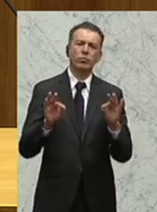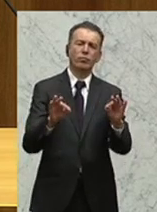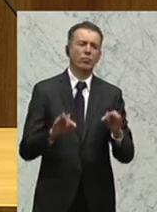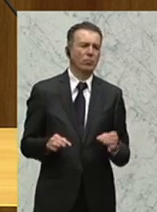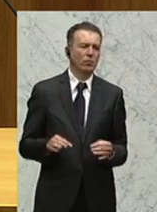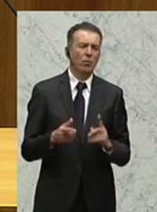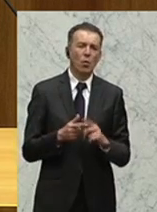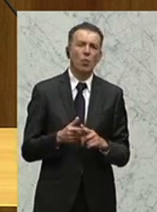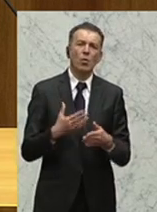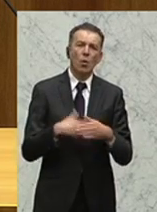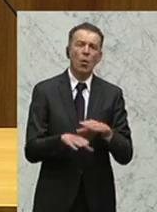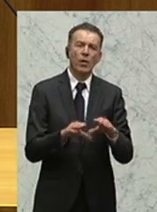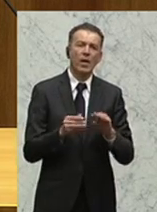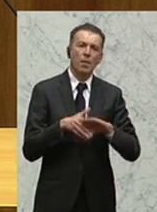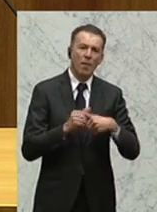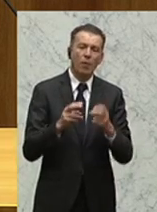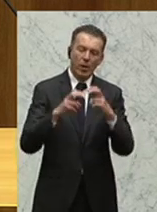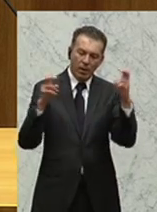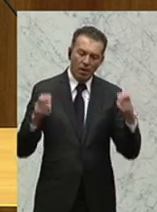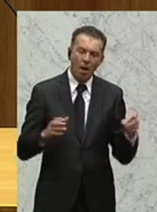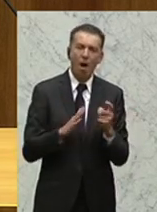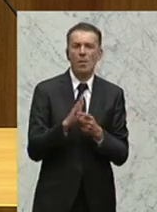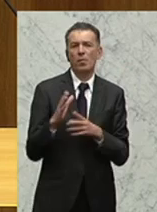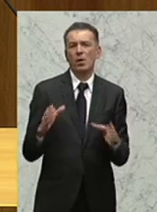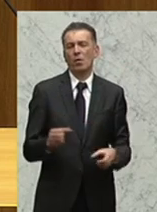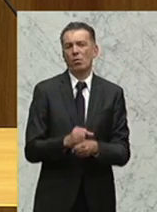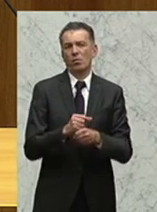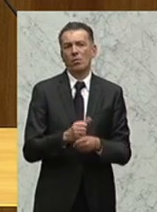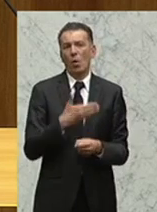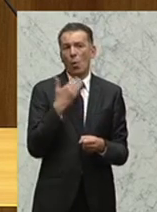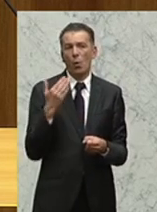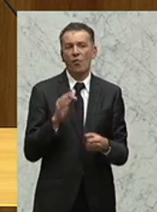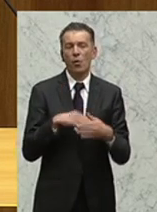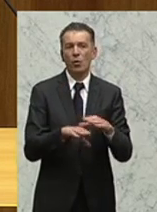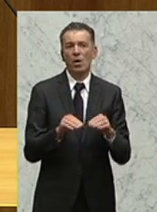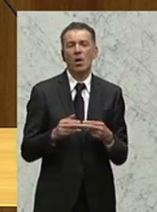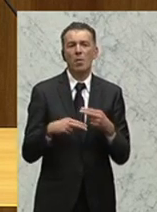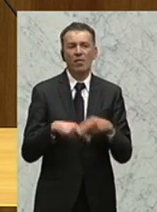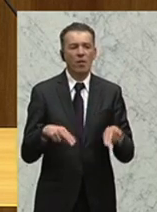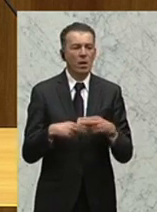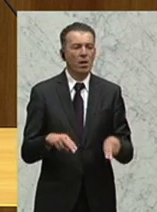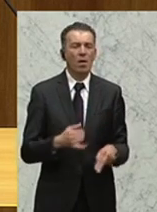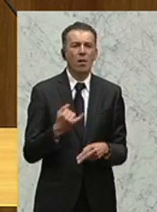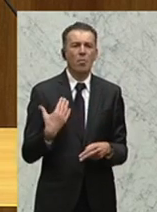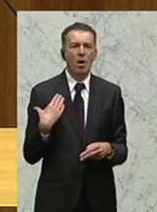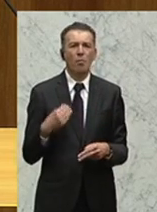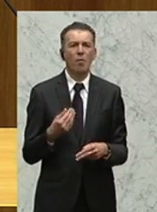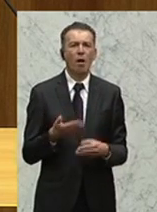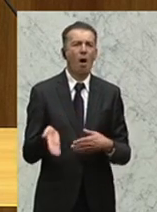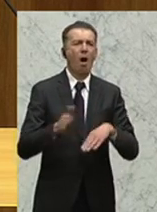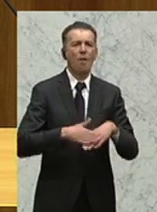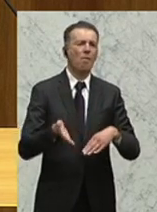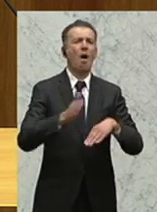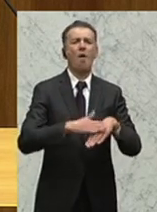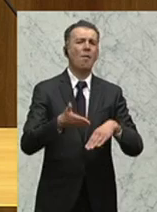wieder unternehmerfreundliche Rahmenbedingungen schaffen und nicht den Unternehmen, den Wirten immer mehr Auflagen,